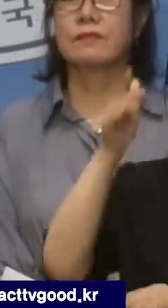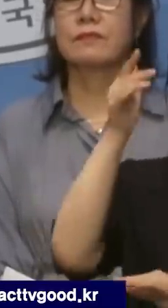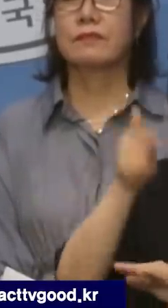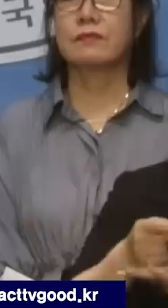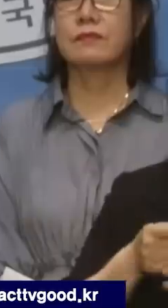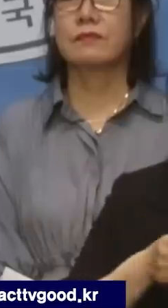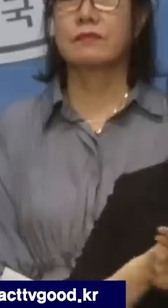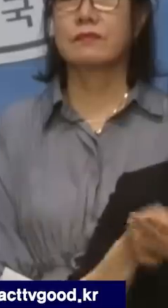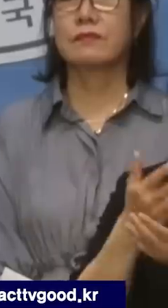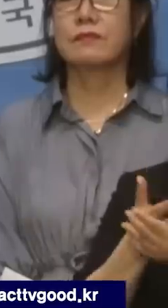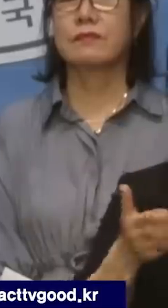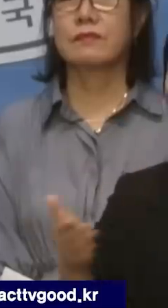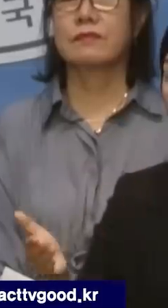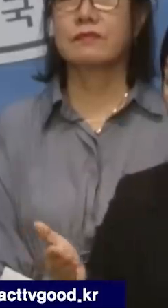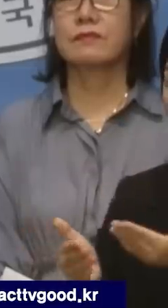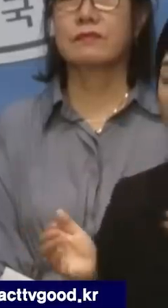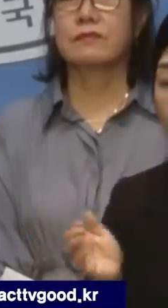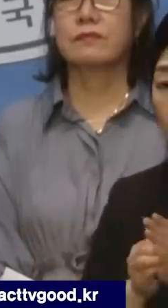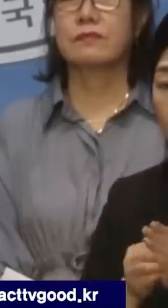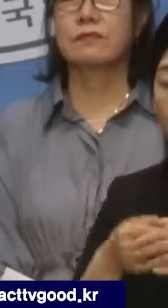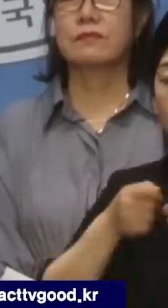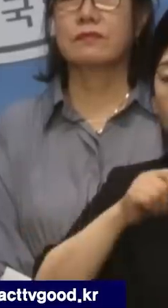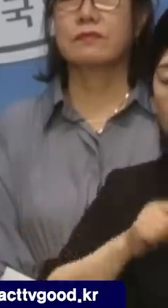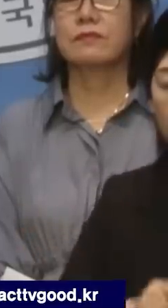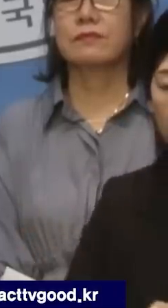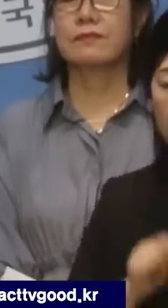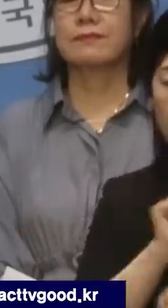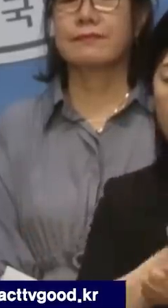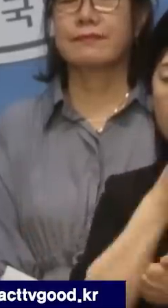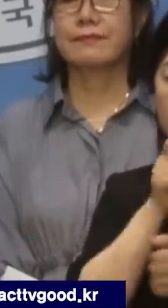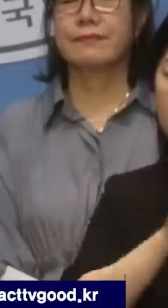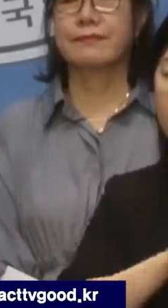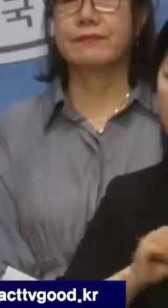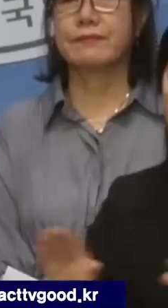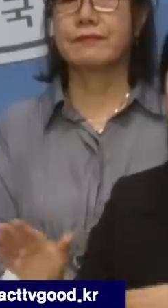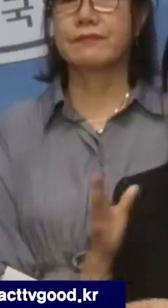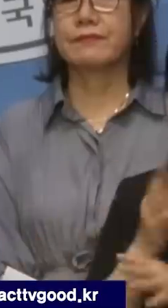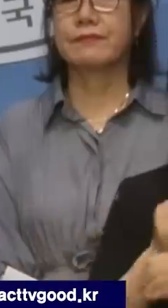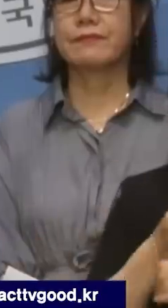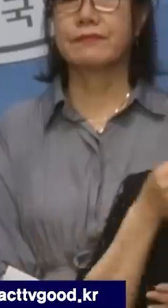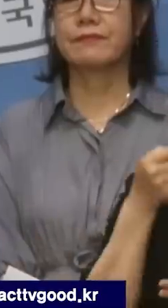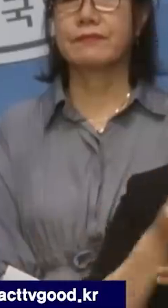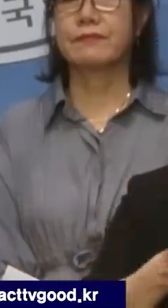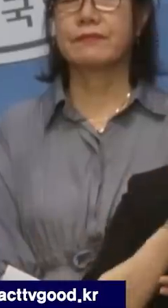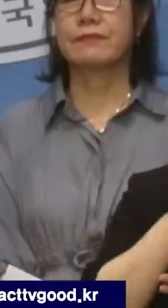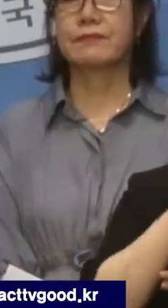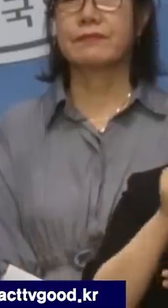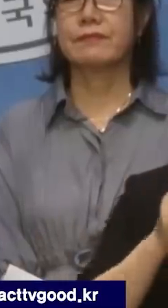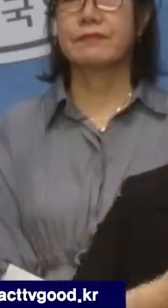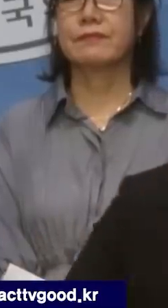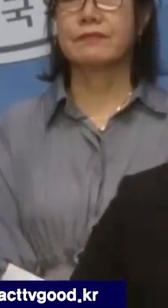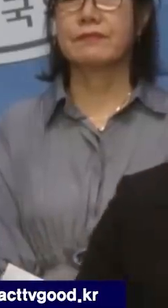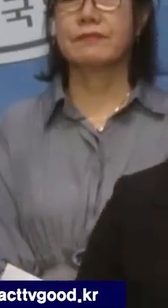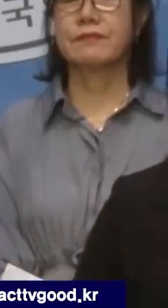보고서를 전달받고 구체적인 오염수 방류 시기를 결정할 것이라고 합니다.